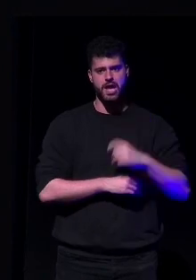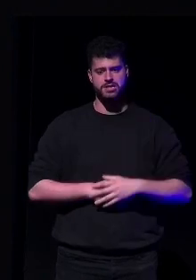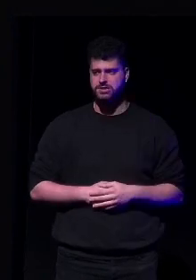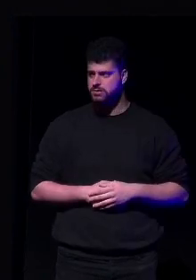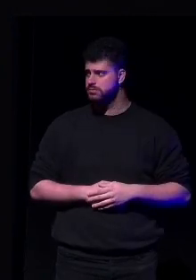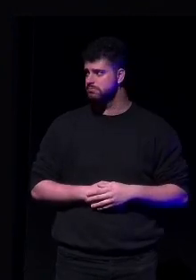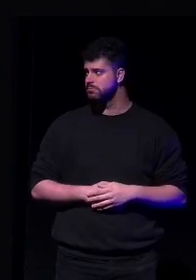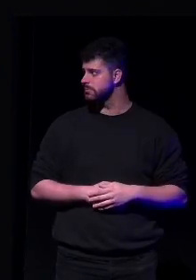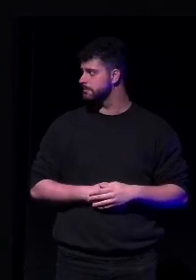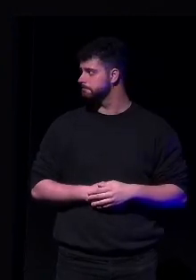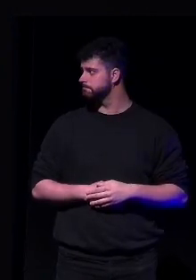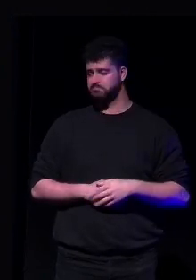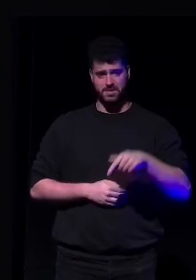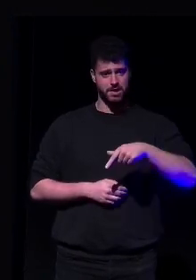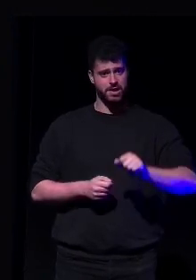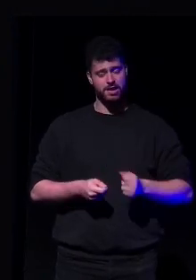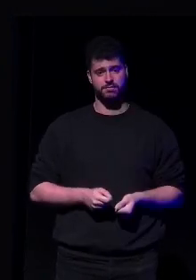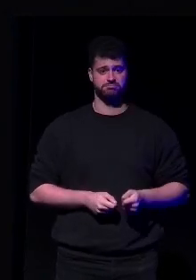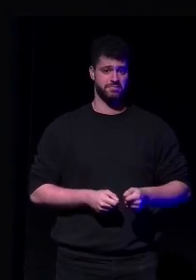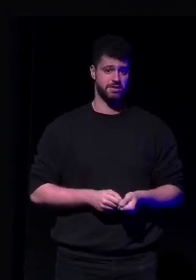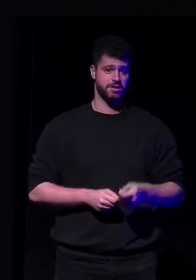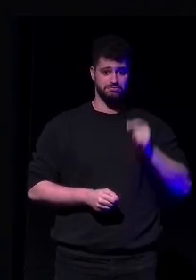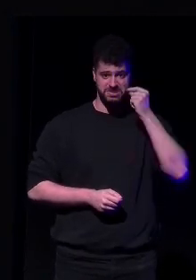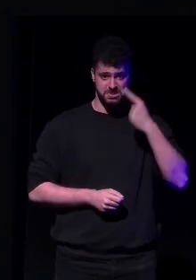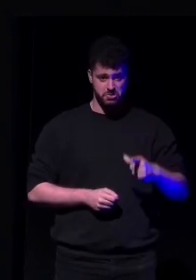privats de la demarcació de Girona i de Catalunya en general.